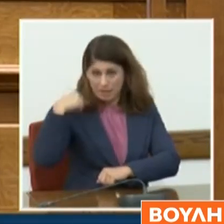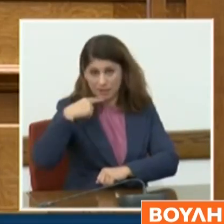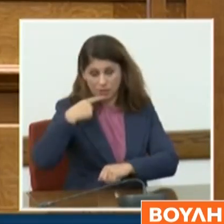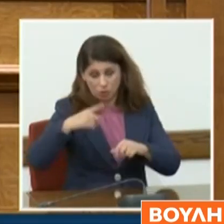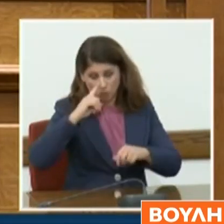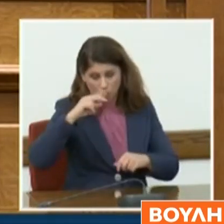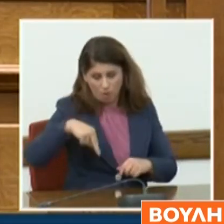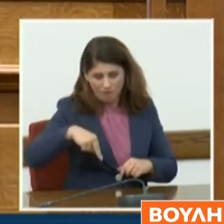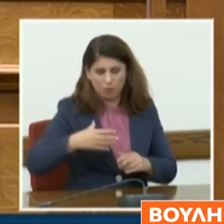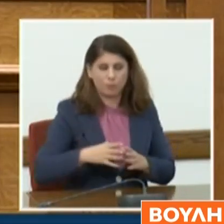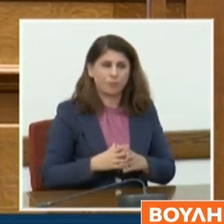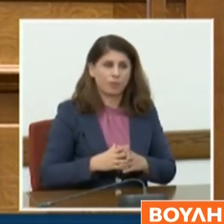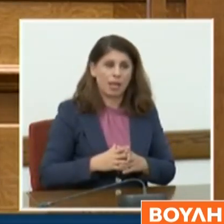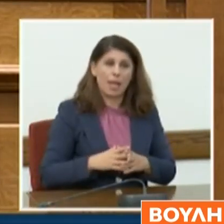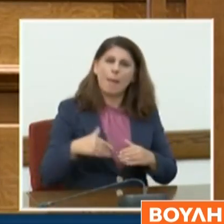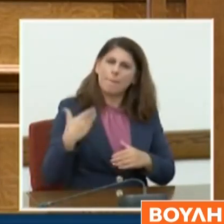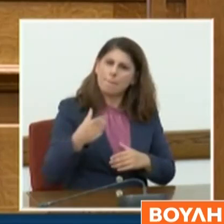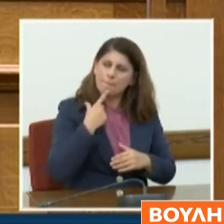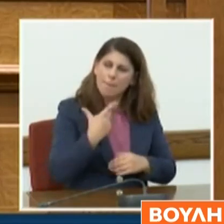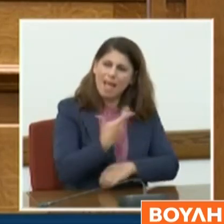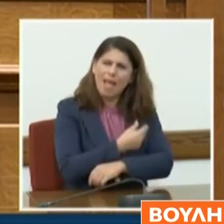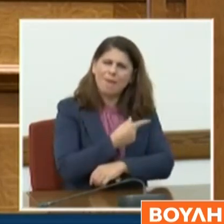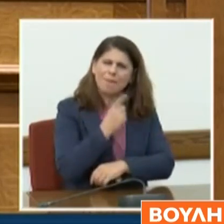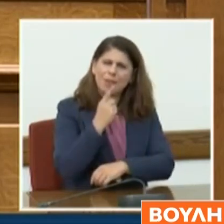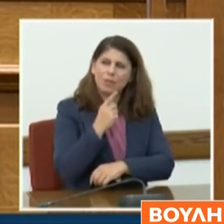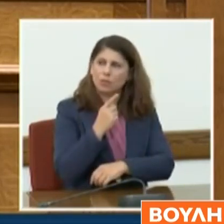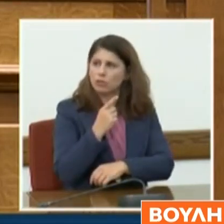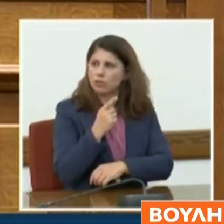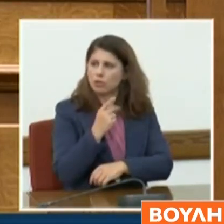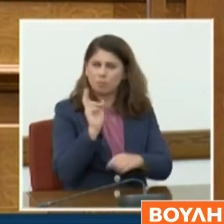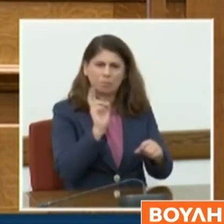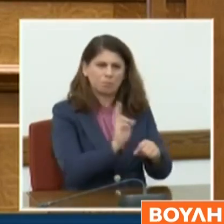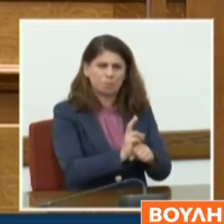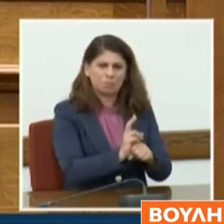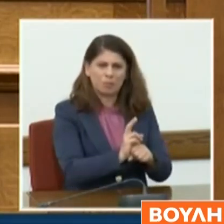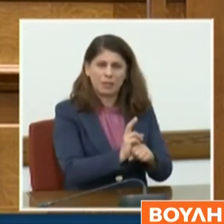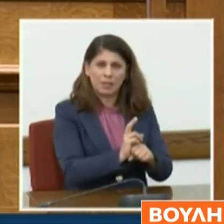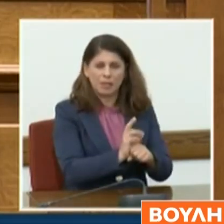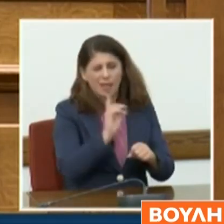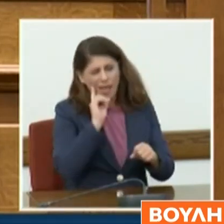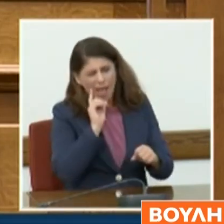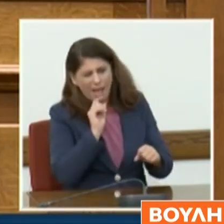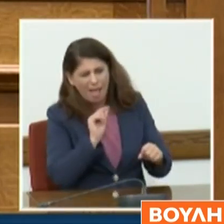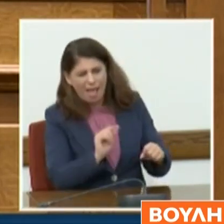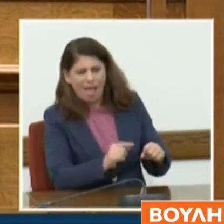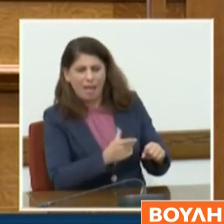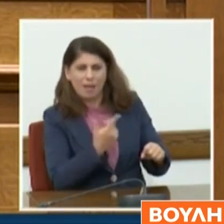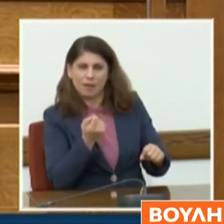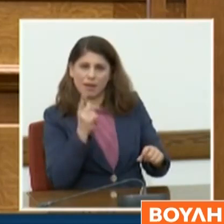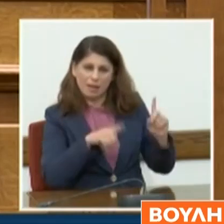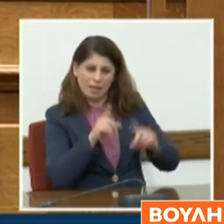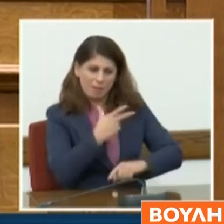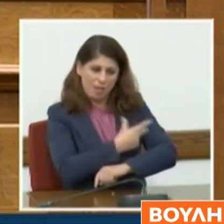Μετά μας λέγατε ότι τα εμβόλια ξεφτοκάρονται, αφήνοντας υπονοούμενα ότι κάποια εμβόλια μπορεί να είναι